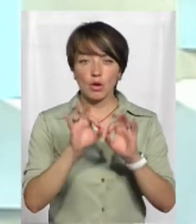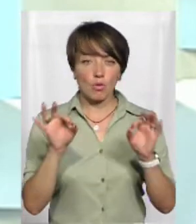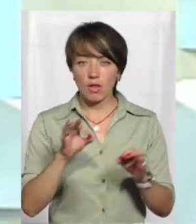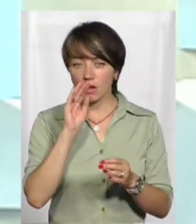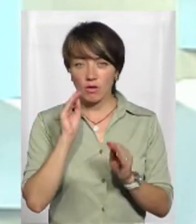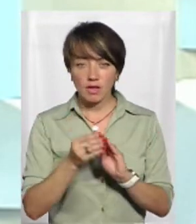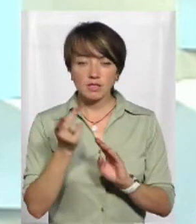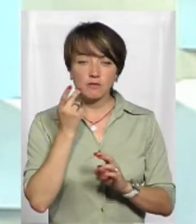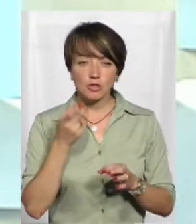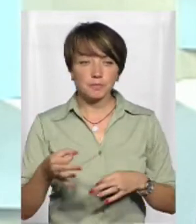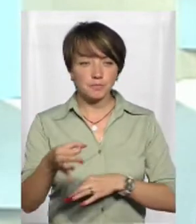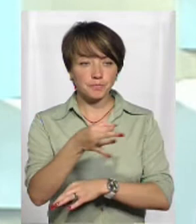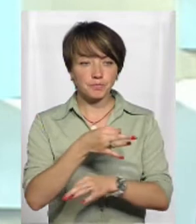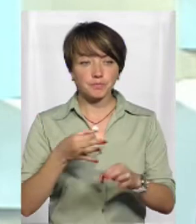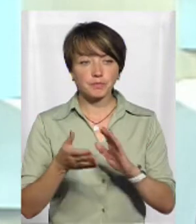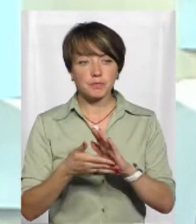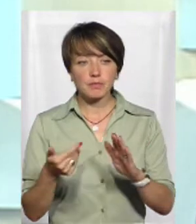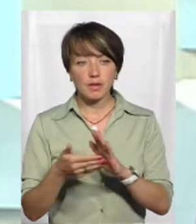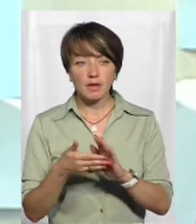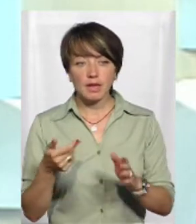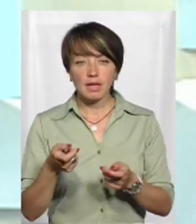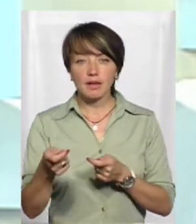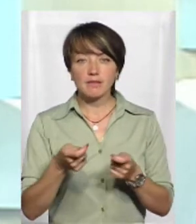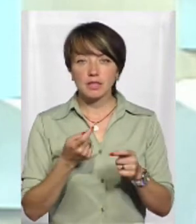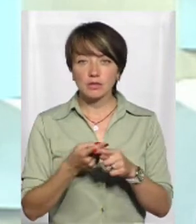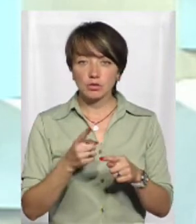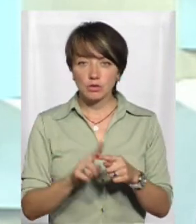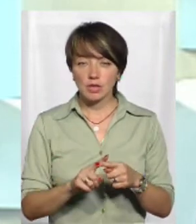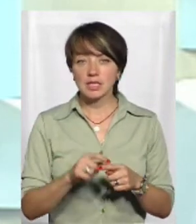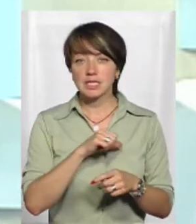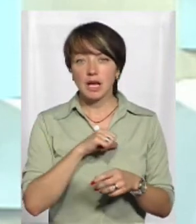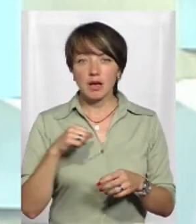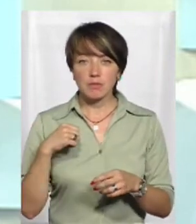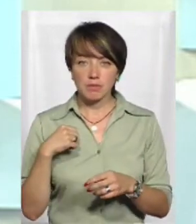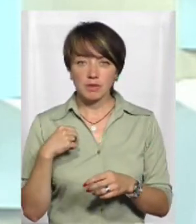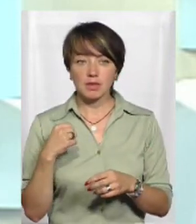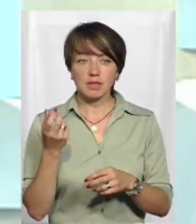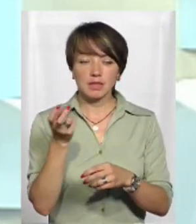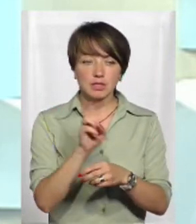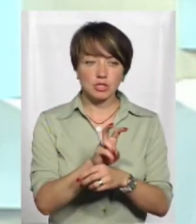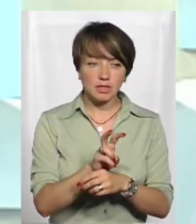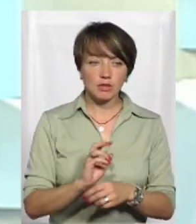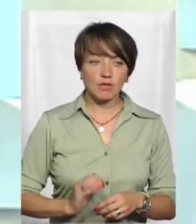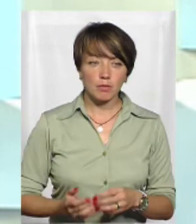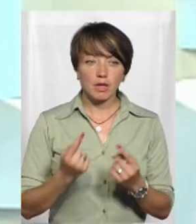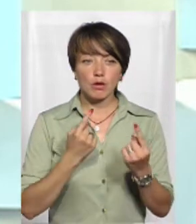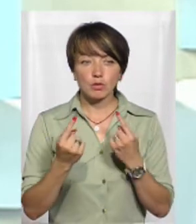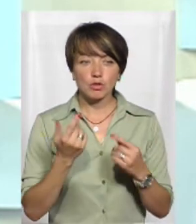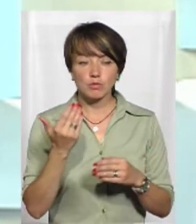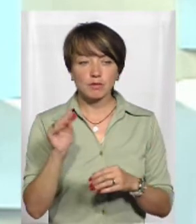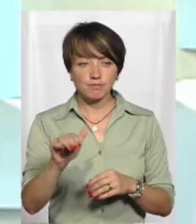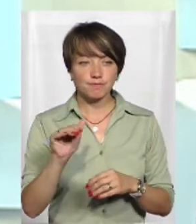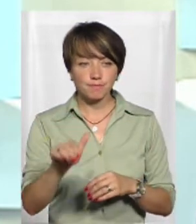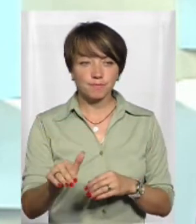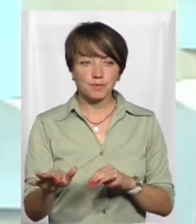ховалися, завжди йшли на діалог, викликали керівництво цього цивільно-житлобуду, самі з ними йшли в їхні контори на розмови для того, щоб їх рухати,